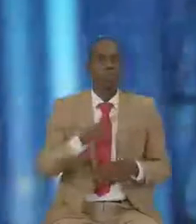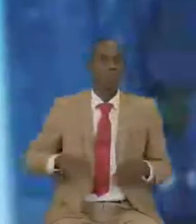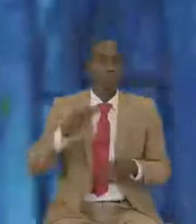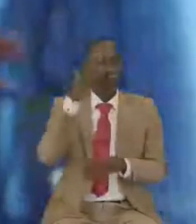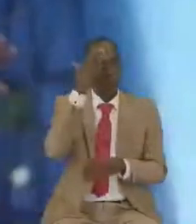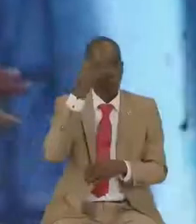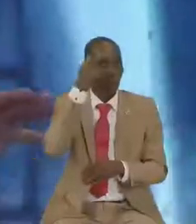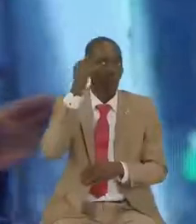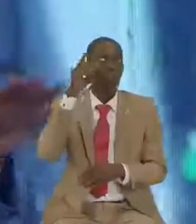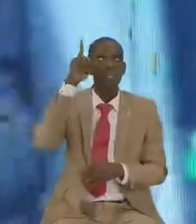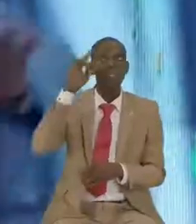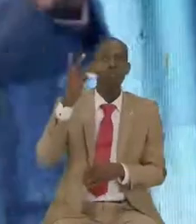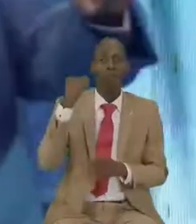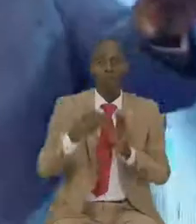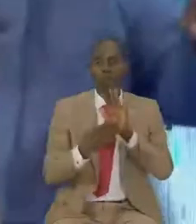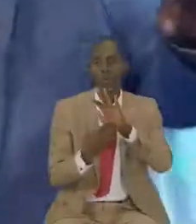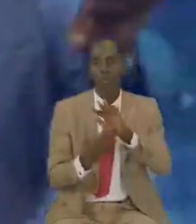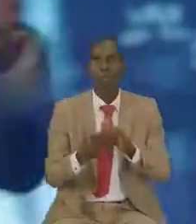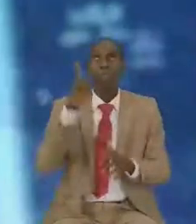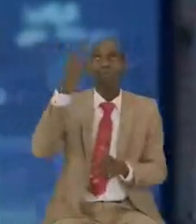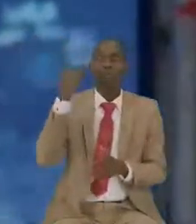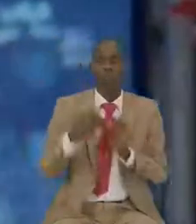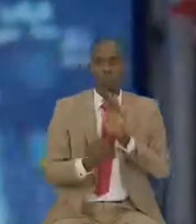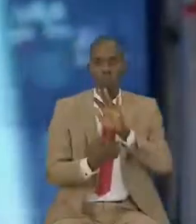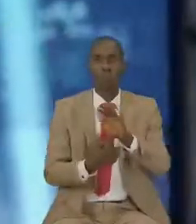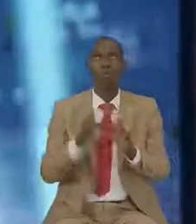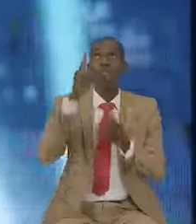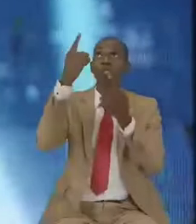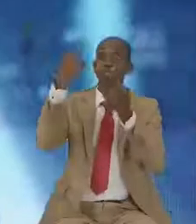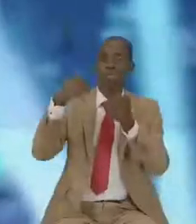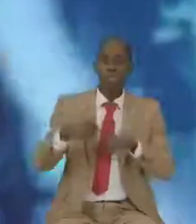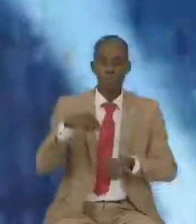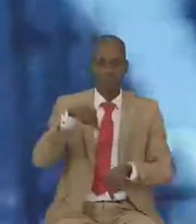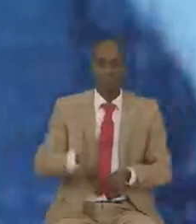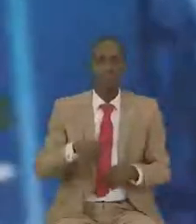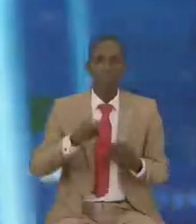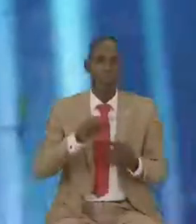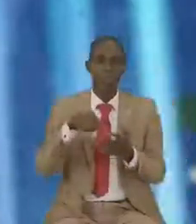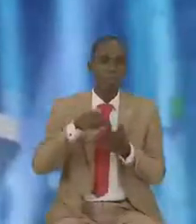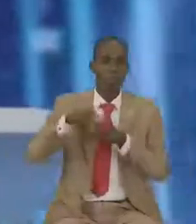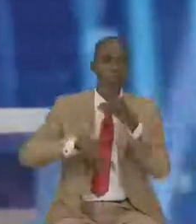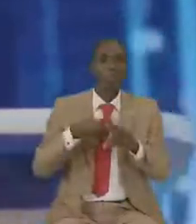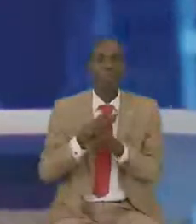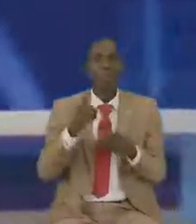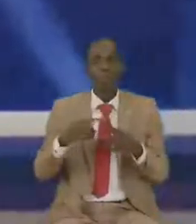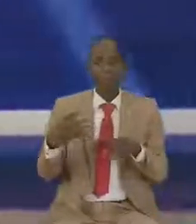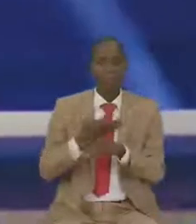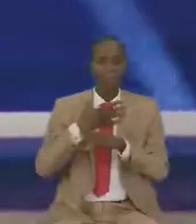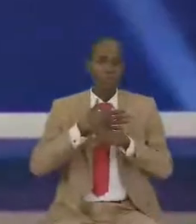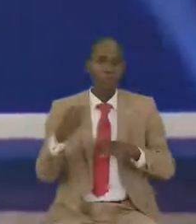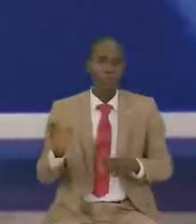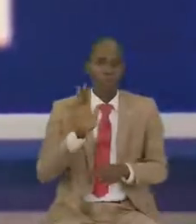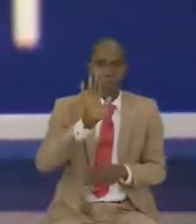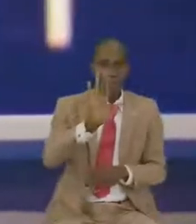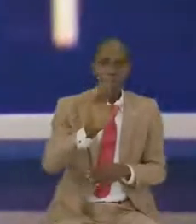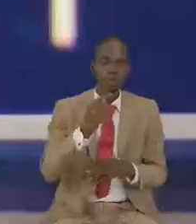vous veniez à la vie de Christ. Parce que lui, il a paru, il s'est révélé, il s'est manifesté, il